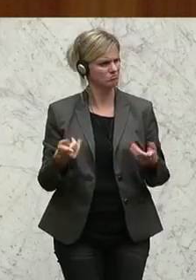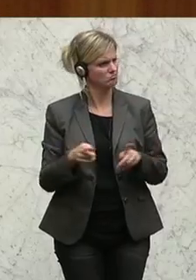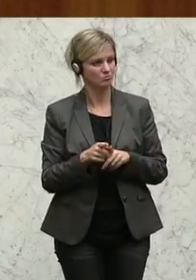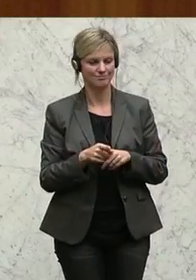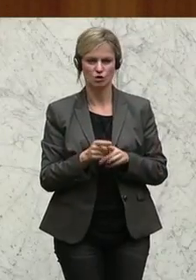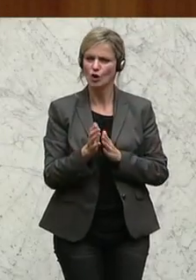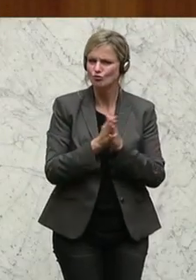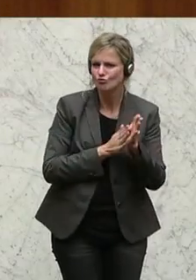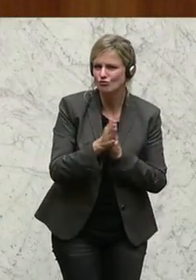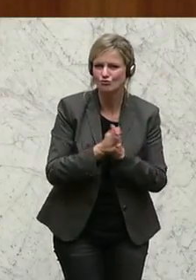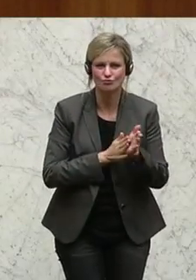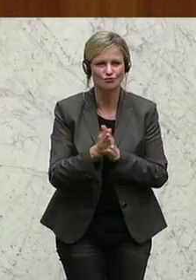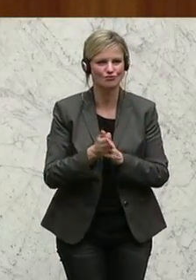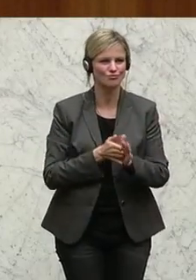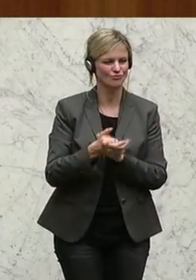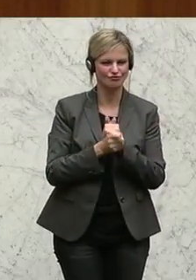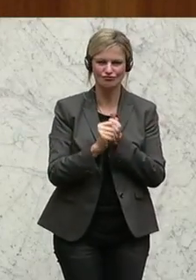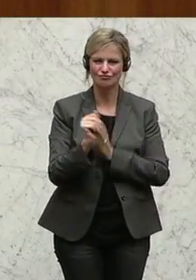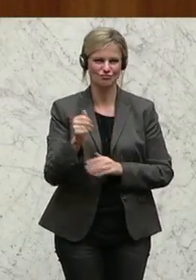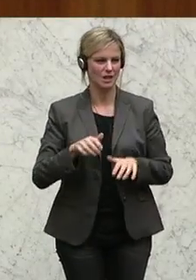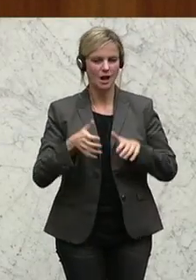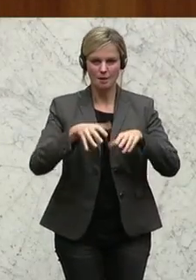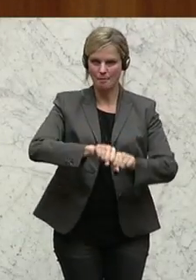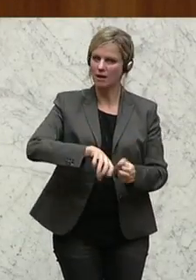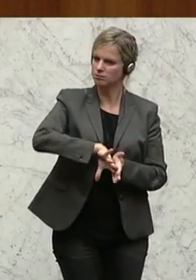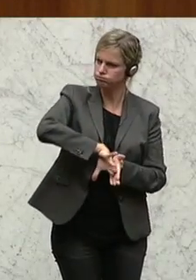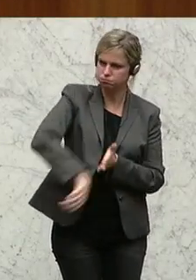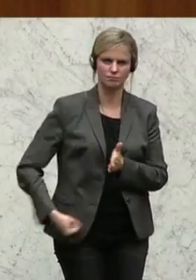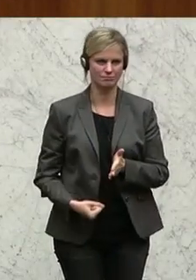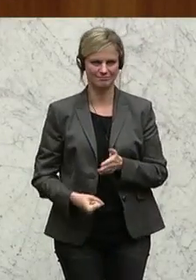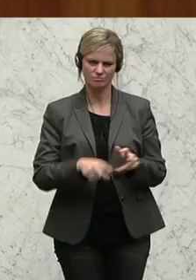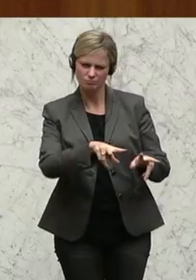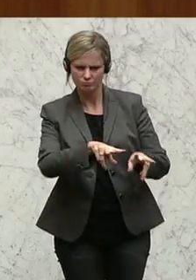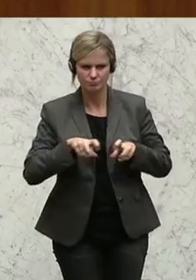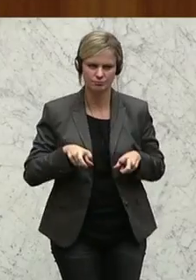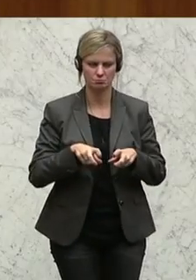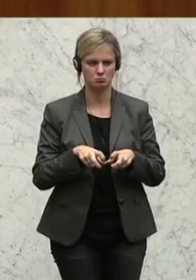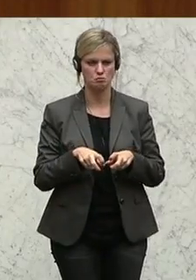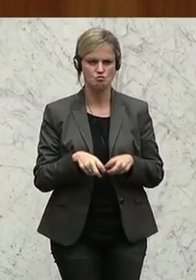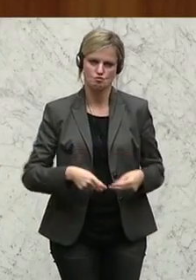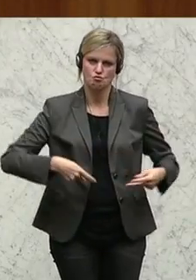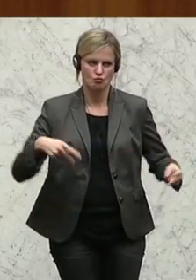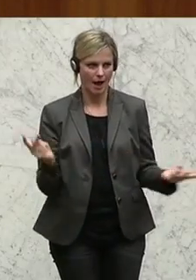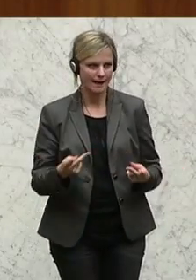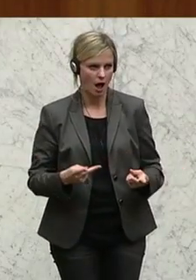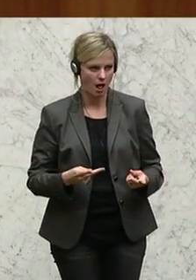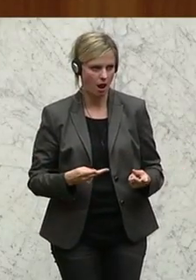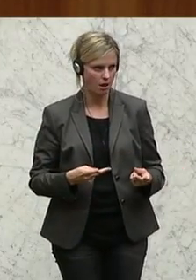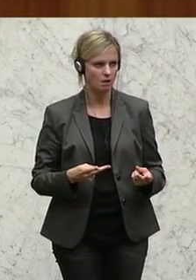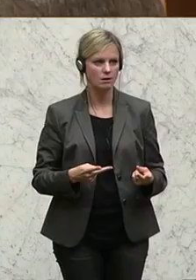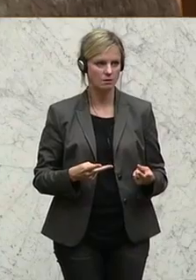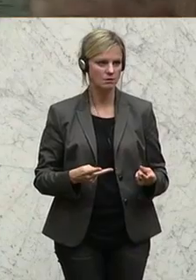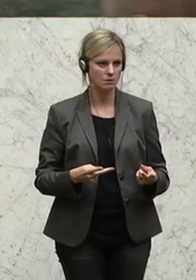fröhliche Urstände gefeiert. Die haben die Bank abgezockt, moderner Bankraub, auf Teufel komm raus, und denen wurde das auch